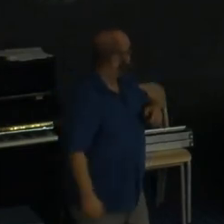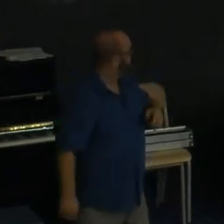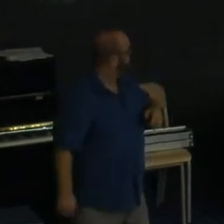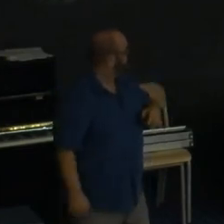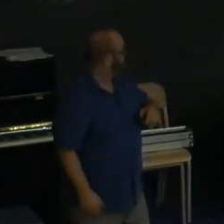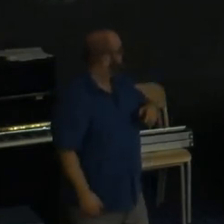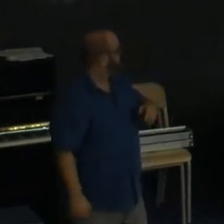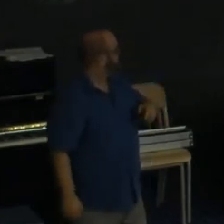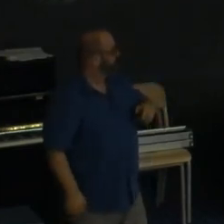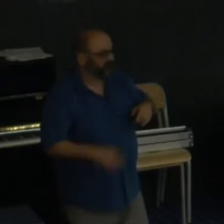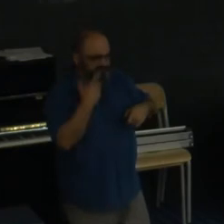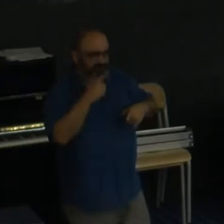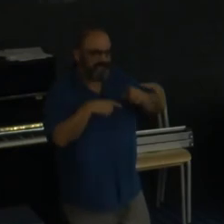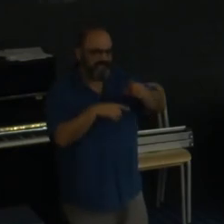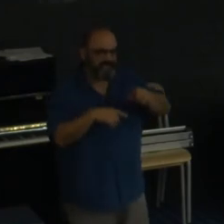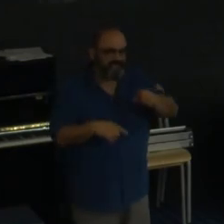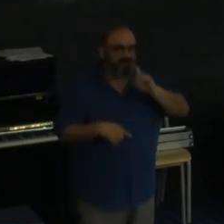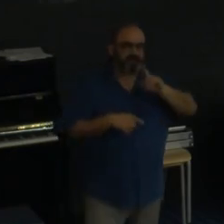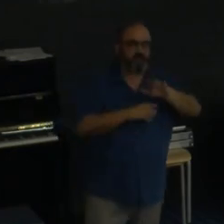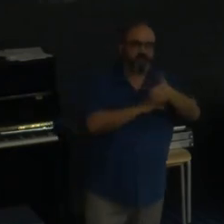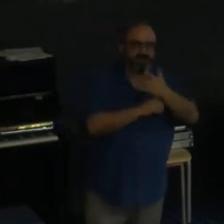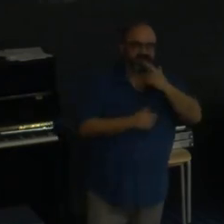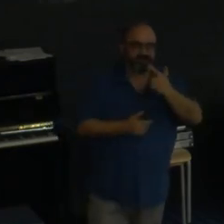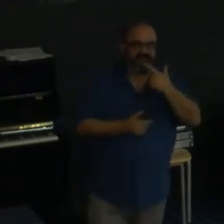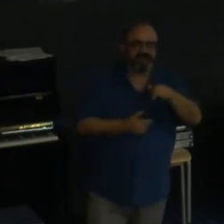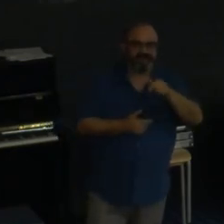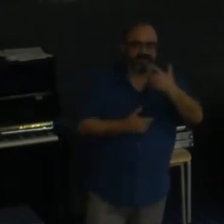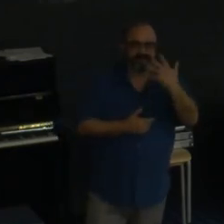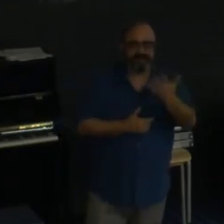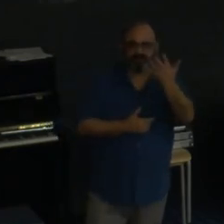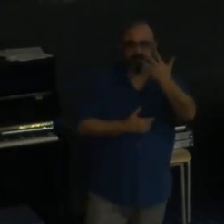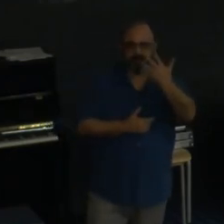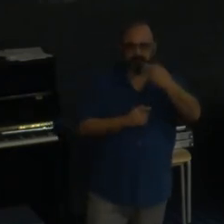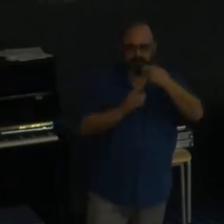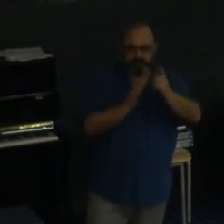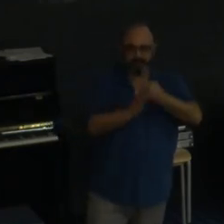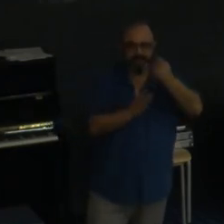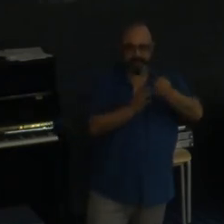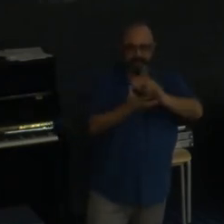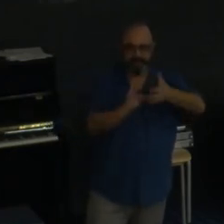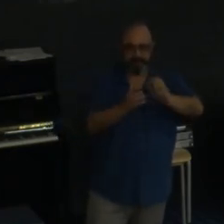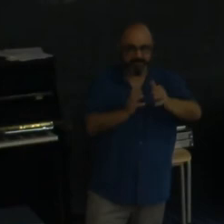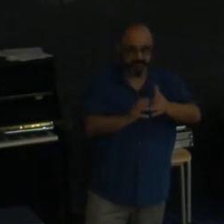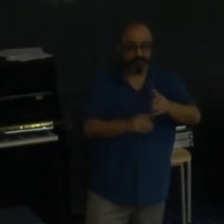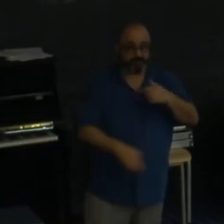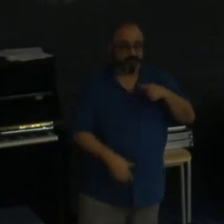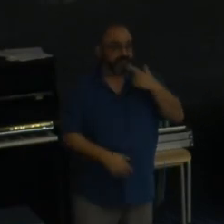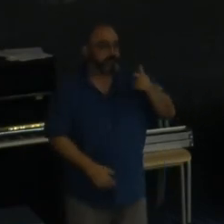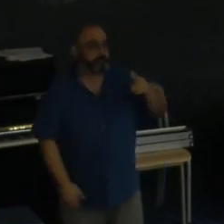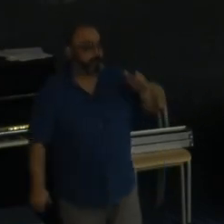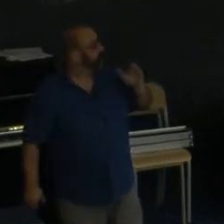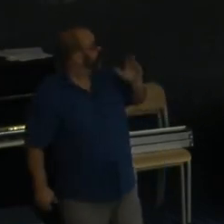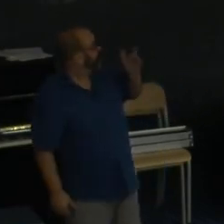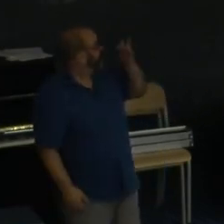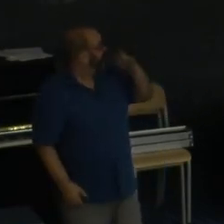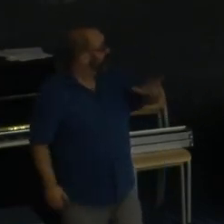vous vous dites, j'aimerais bien que tu t'actives uniquement à la cinquième itération et pas tout de suite. Vous mettez le numéro